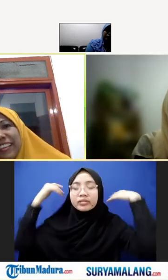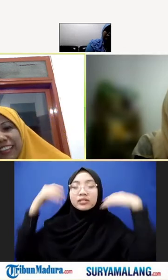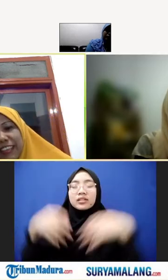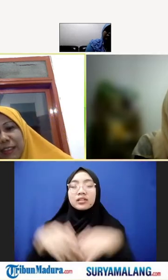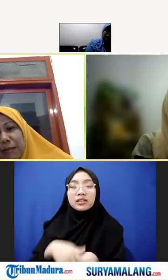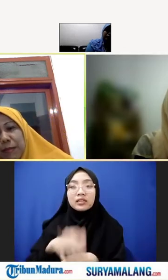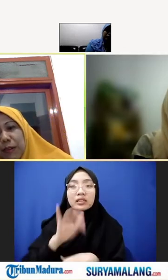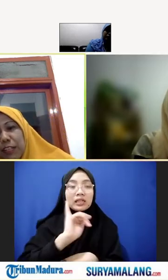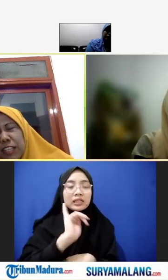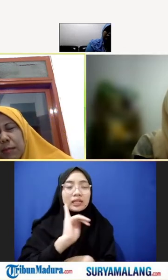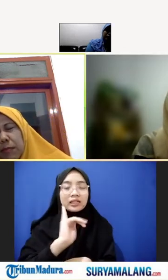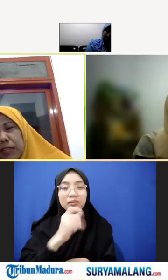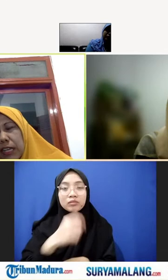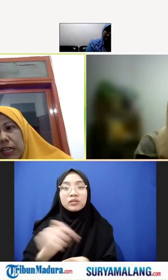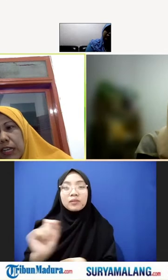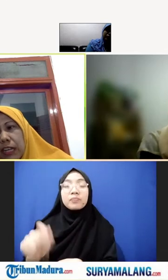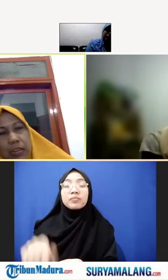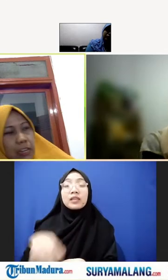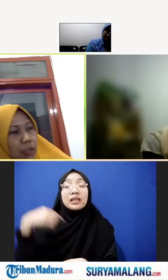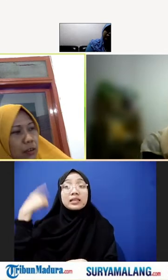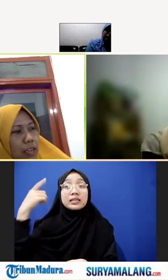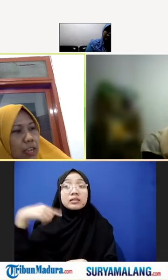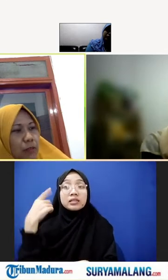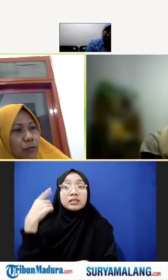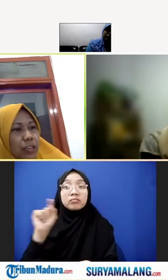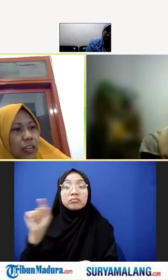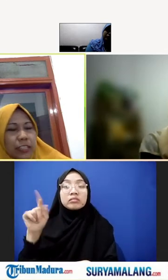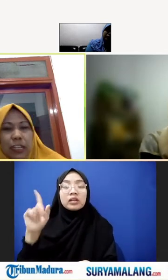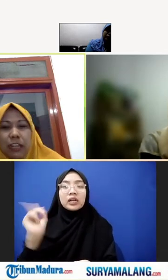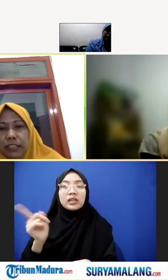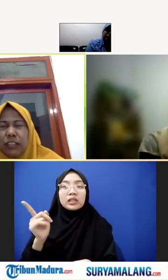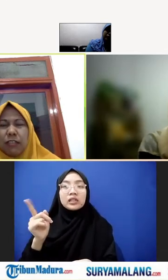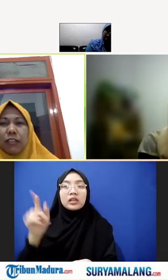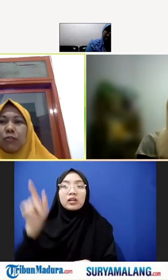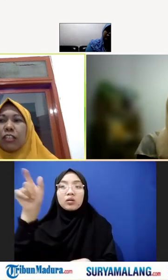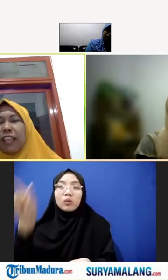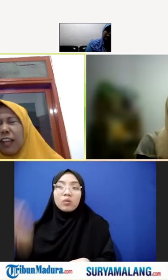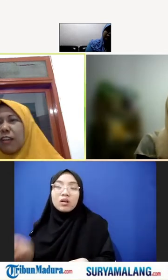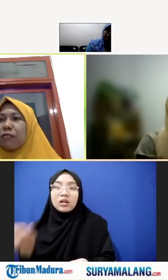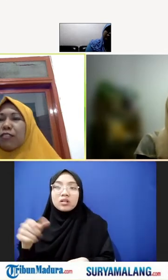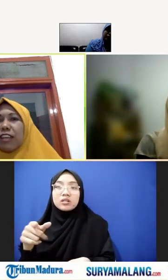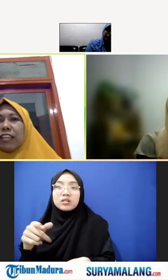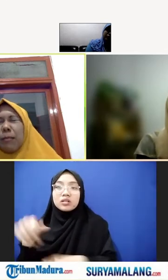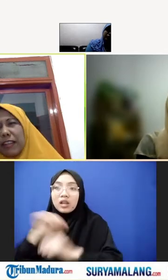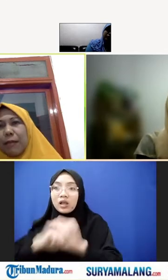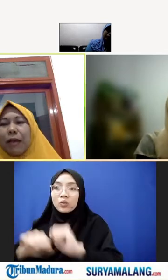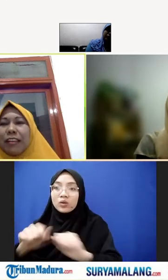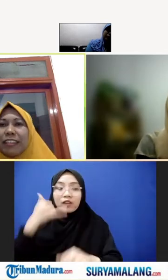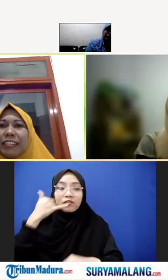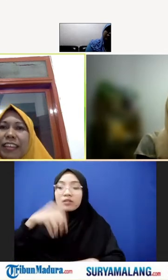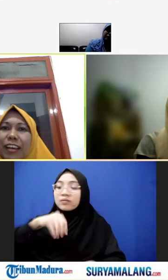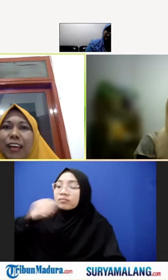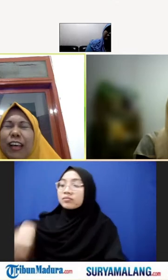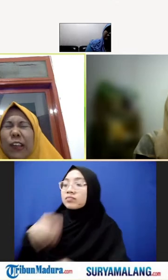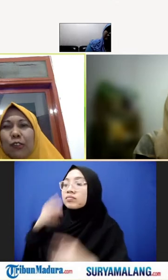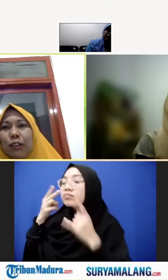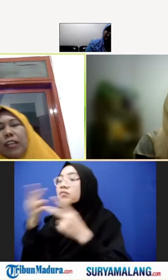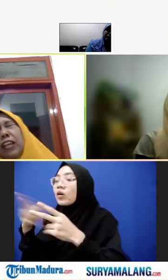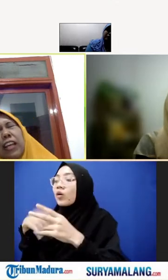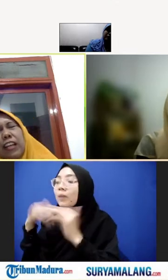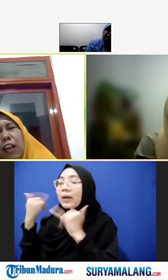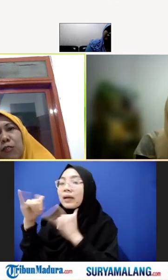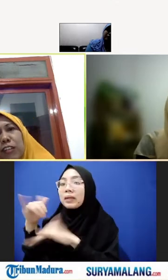Iya. Pokoknya setiap dia ada orang dia jadi suatu ditaruh handphonenya, dia main sama adiknya